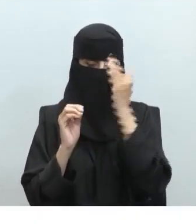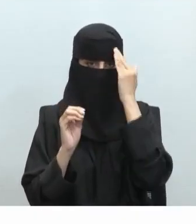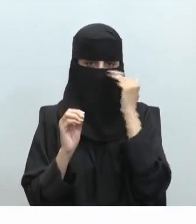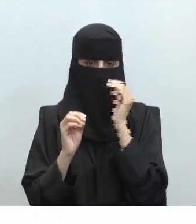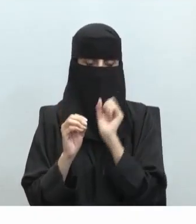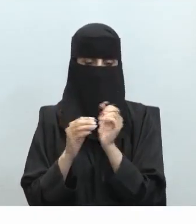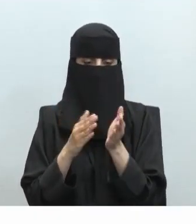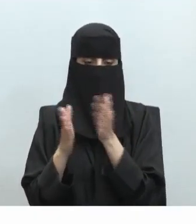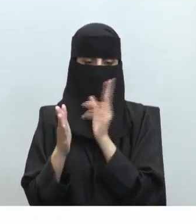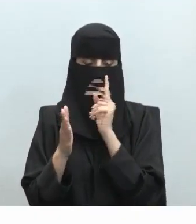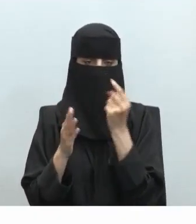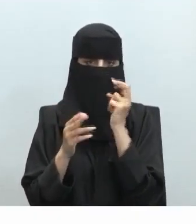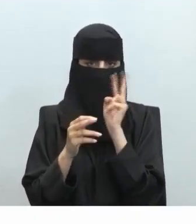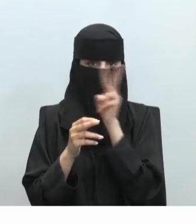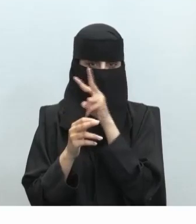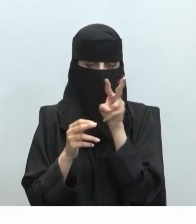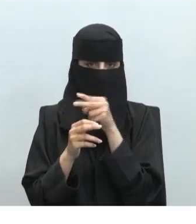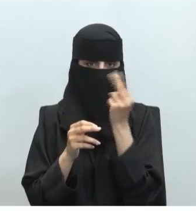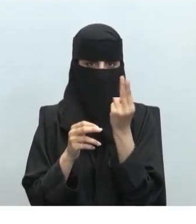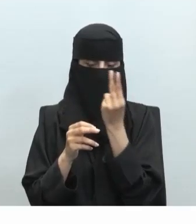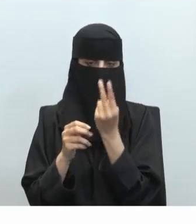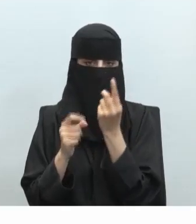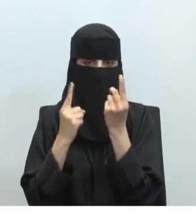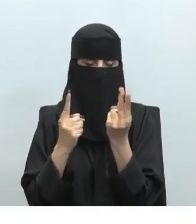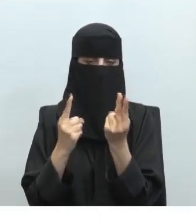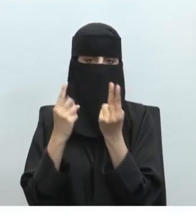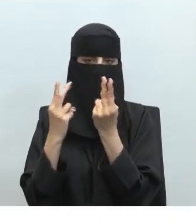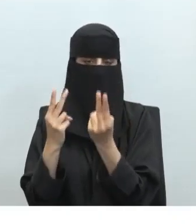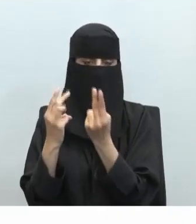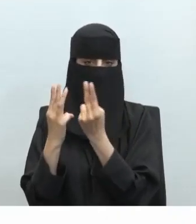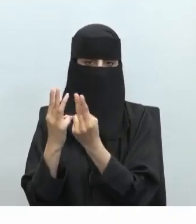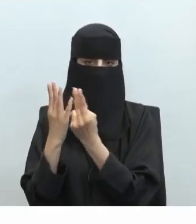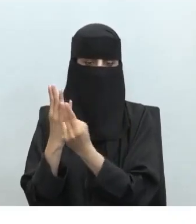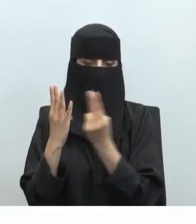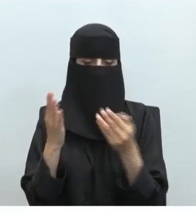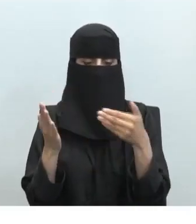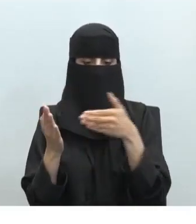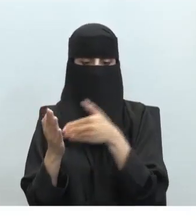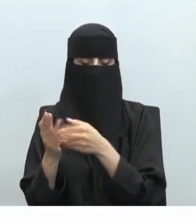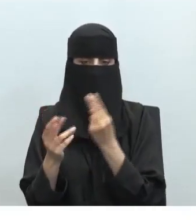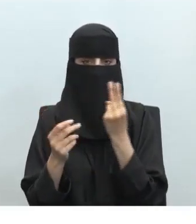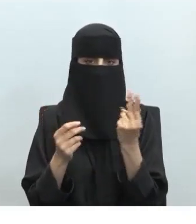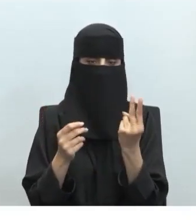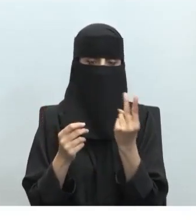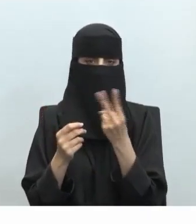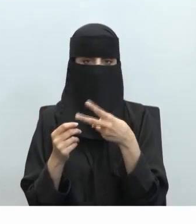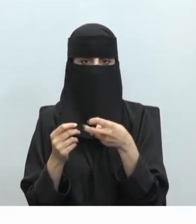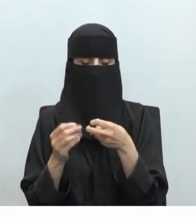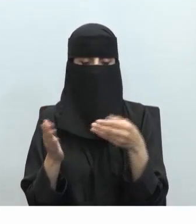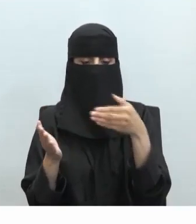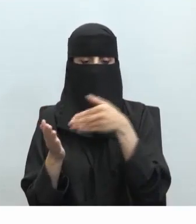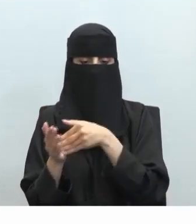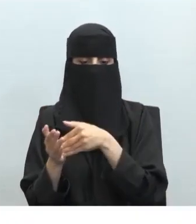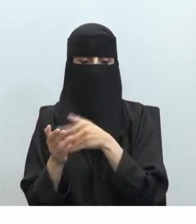هنا الكروموسوم الاول الثاني الثالث حتى الزوج 22 هذه كروموسومات جسميه الزوج رقم 23 هو كروموسوم جنسي طيب